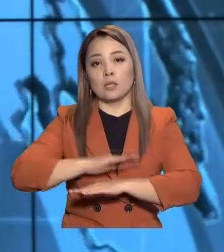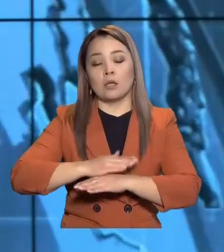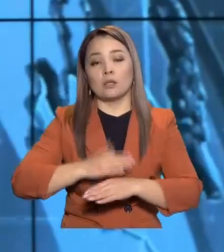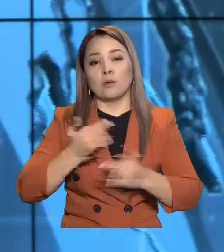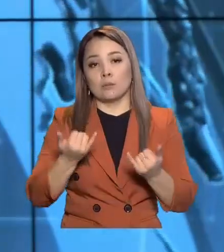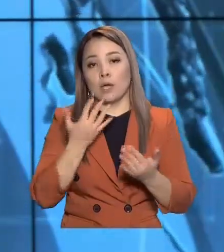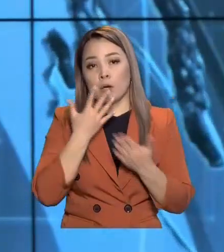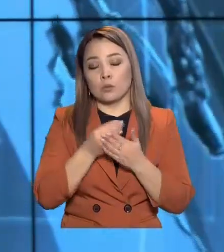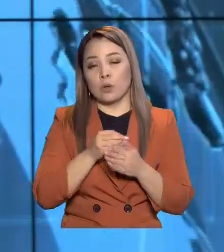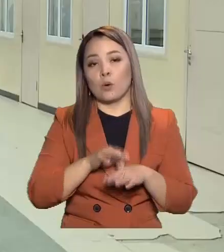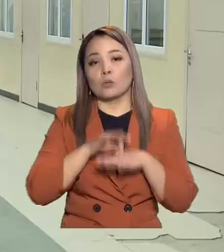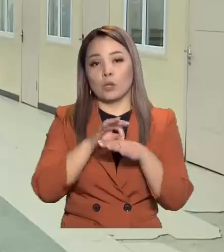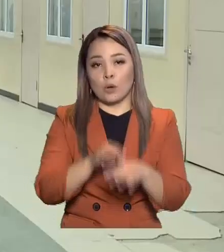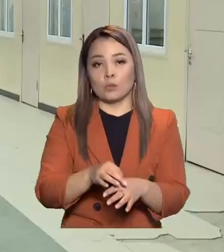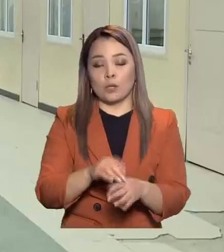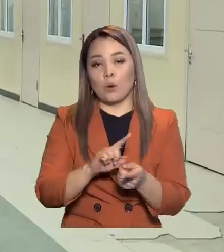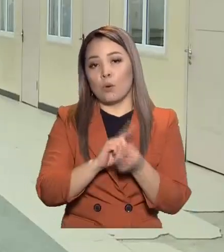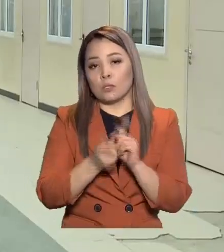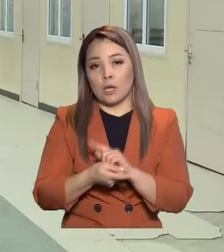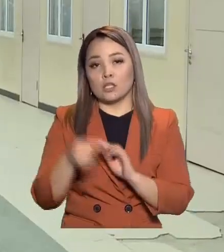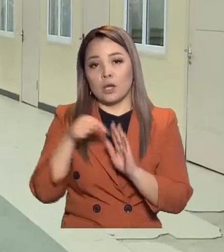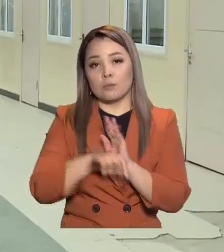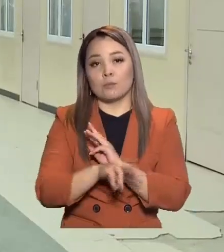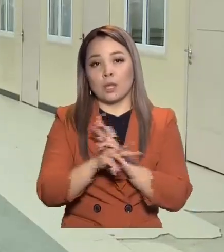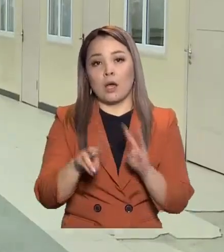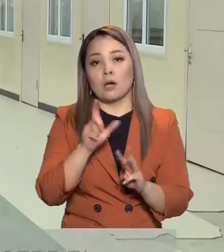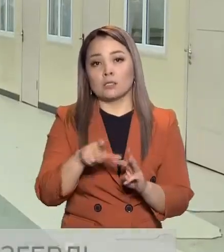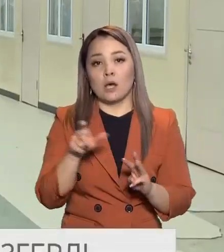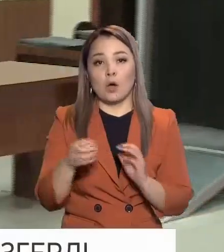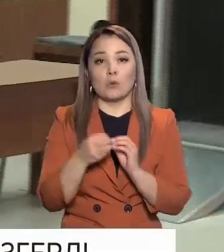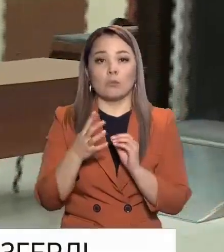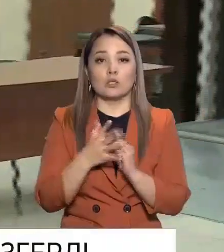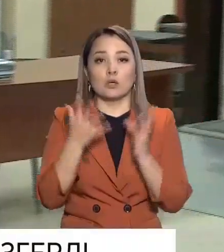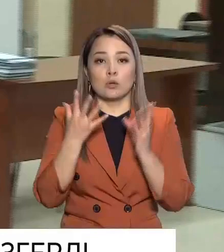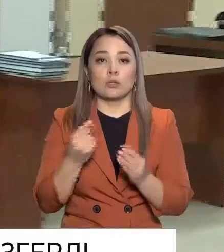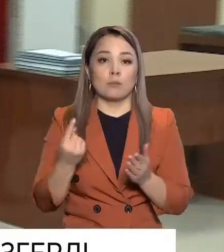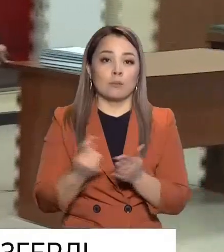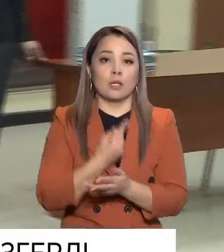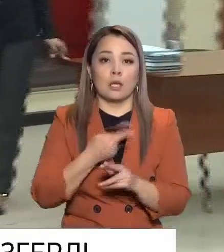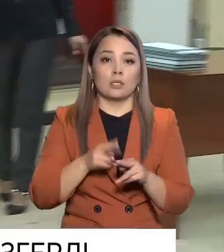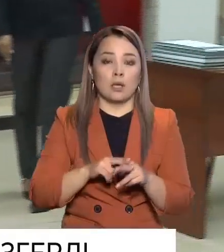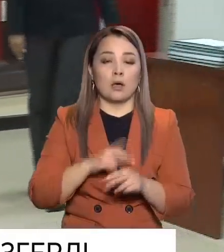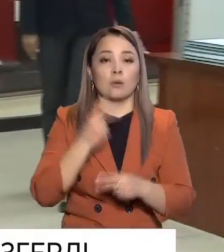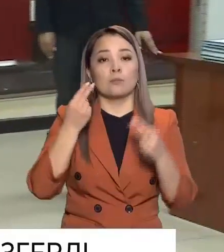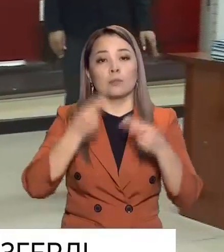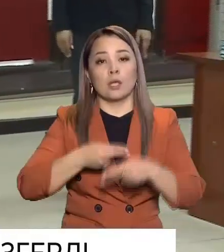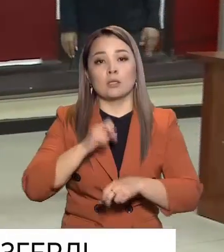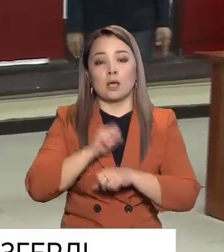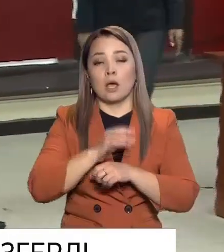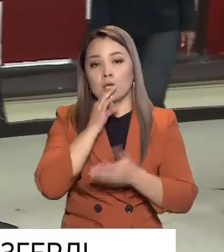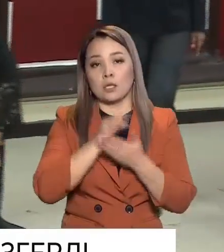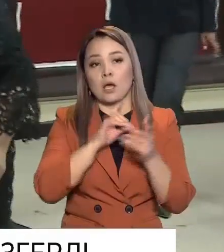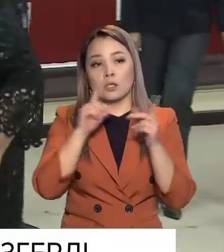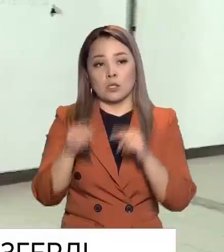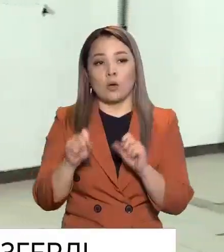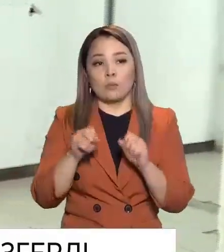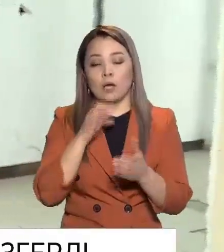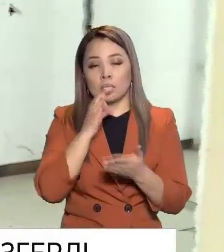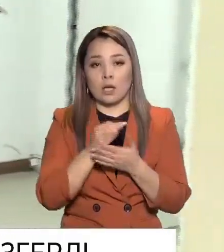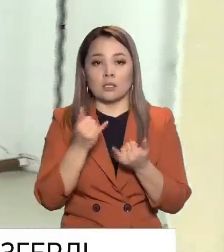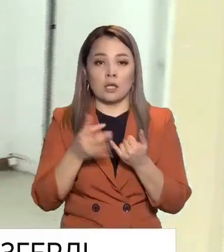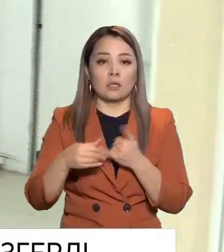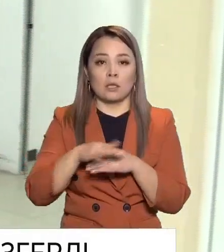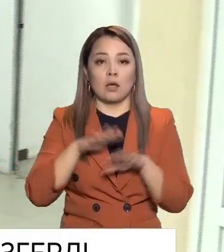өзгерді. Ішкі істер министрлігінің мәліметінше, енді азаматтарға 15 күнде бір рет құрлықтағы бекеттен өтуіне рұқсат. Алайда бұл